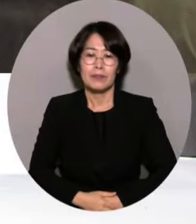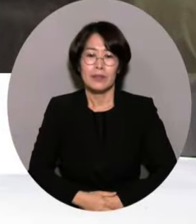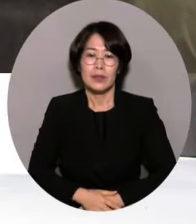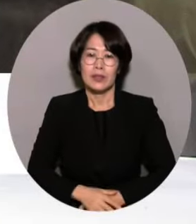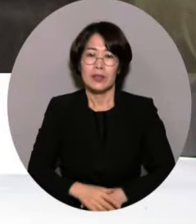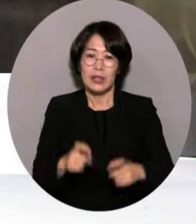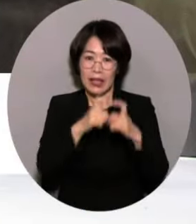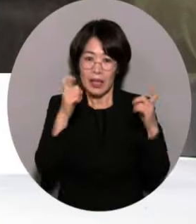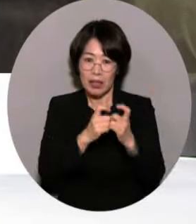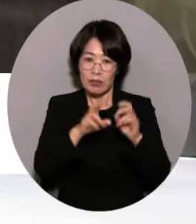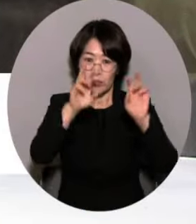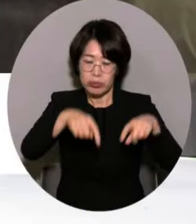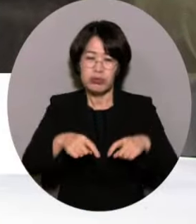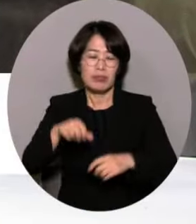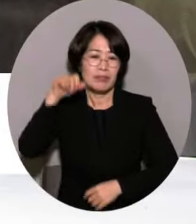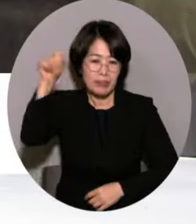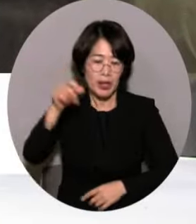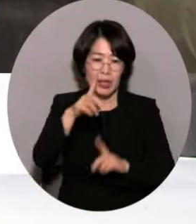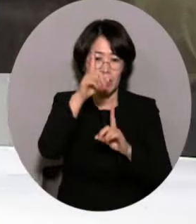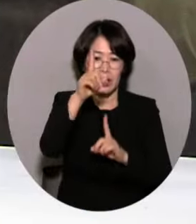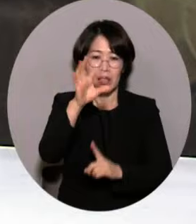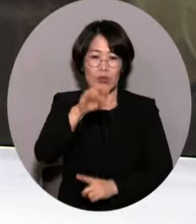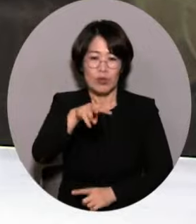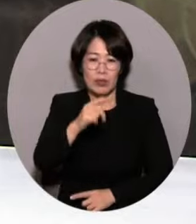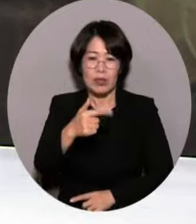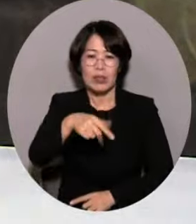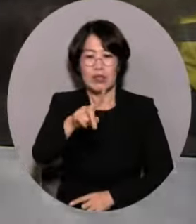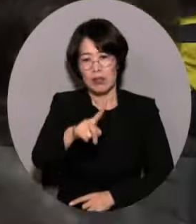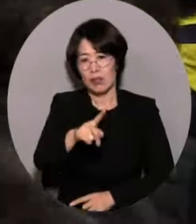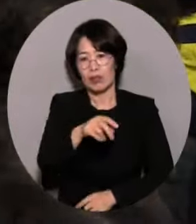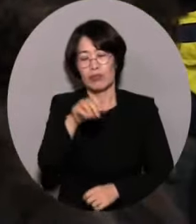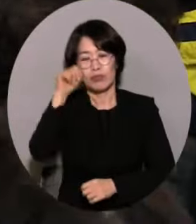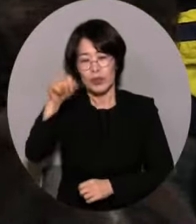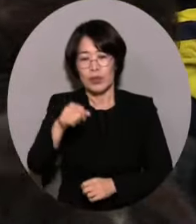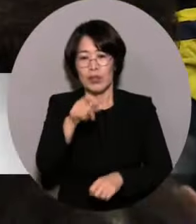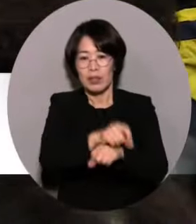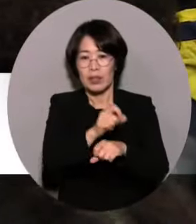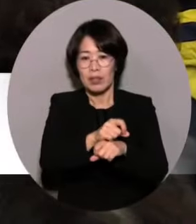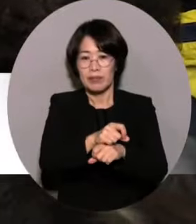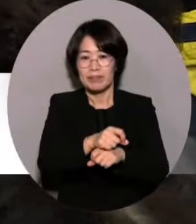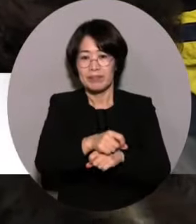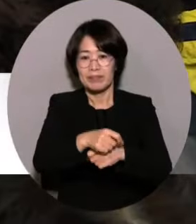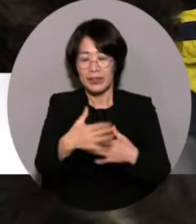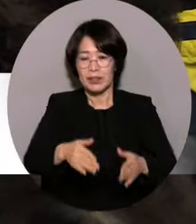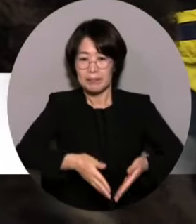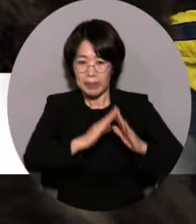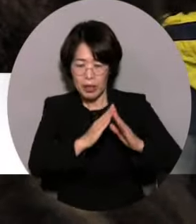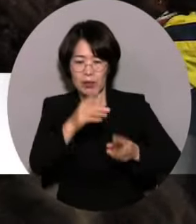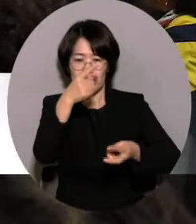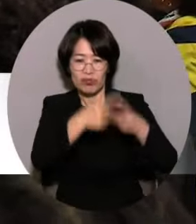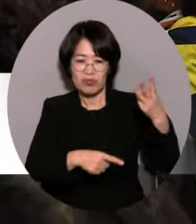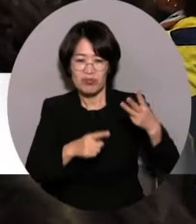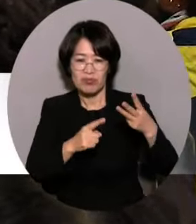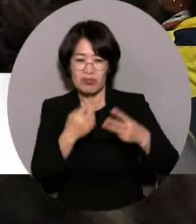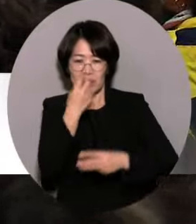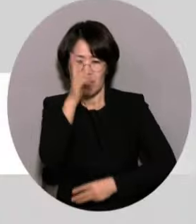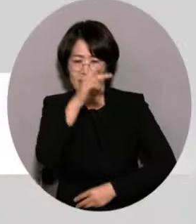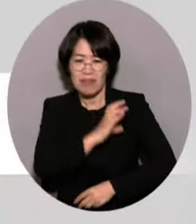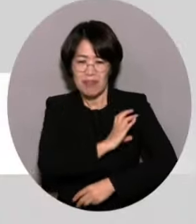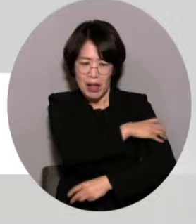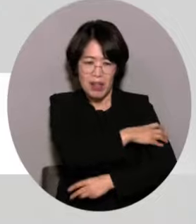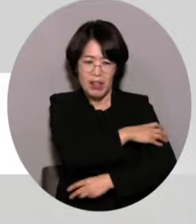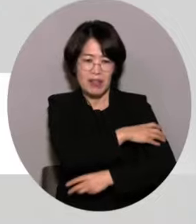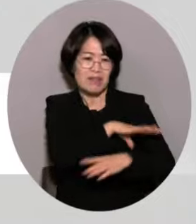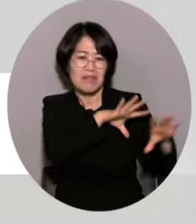무소속 이윤석 목포시 국회의원 후보는 오늘 선거사무소 개소식을 갖고 윤석열 검찰 독재 종식을